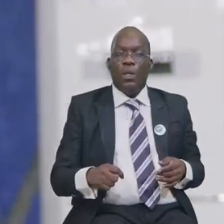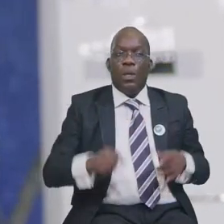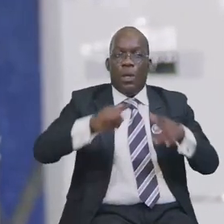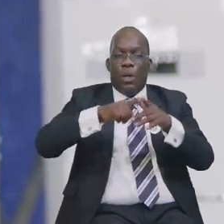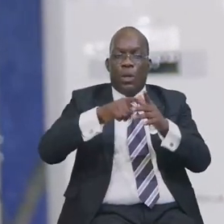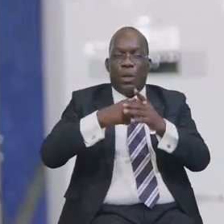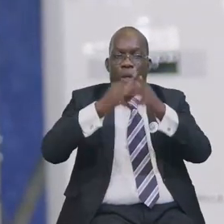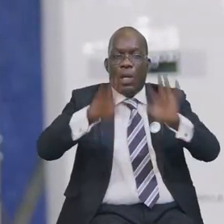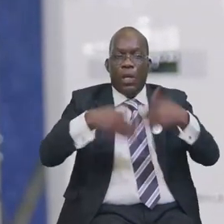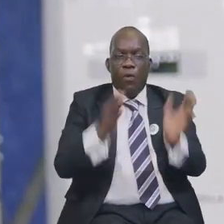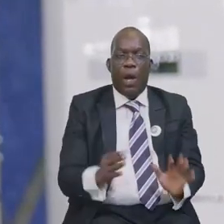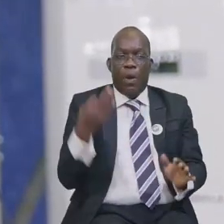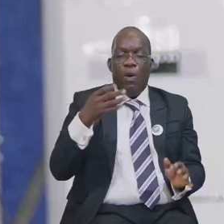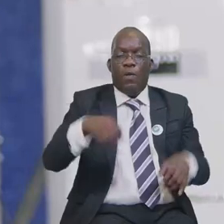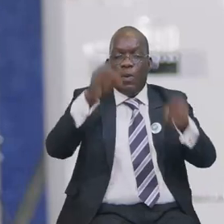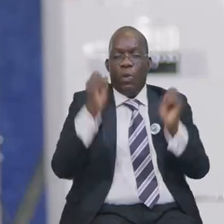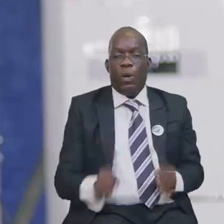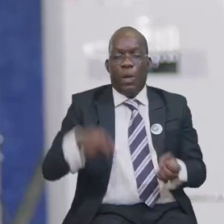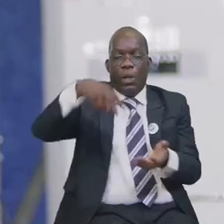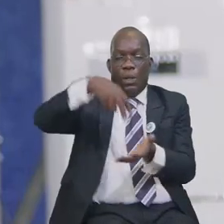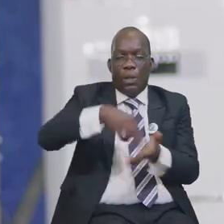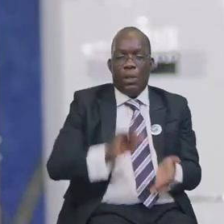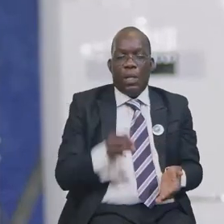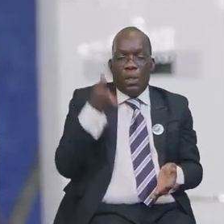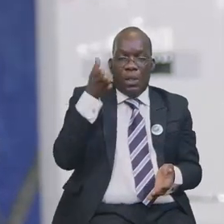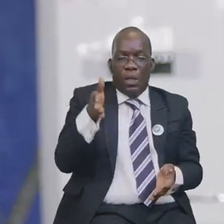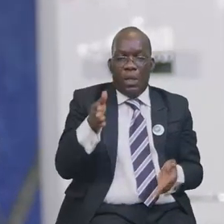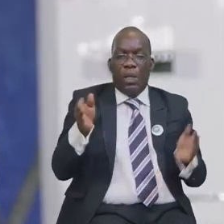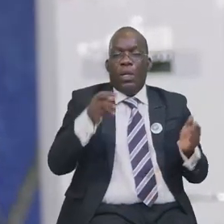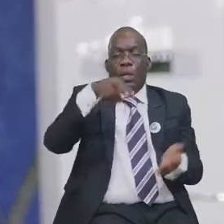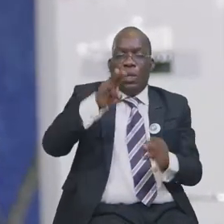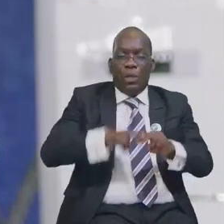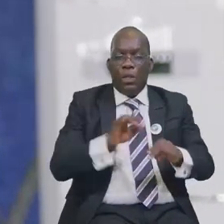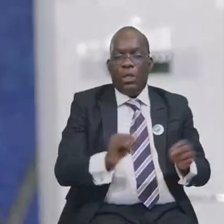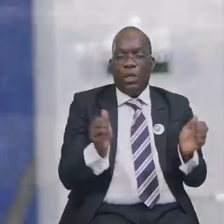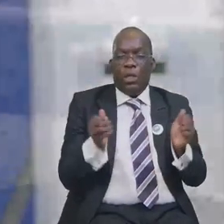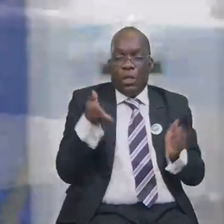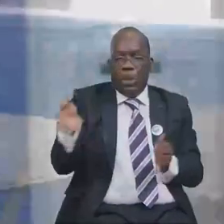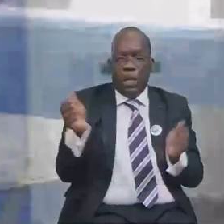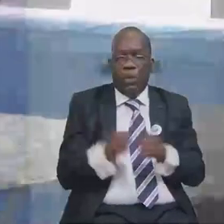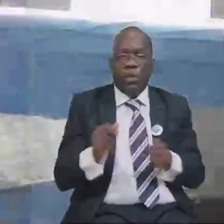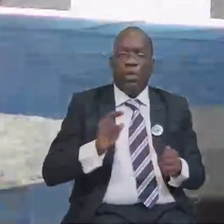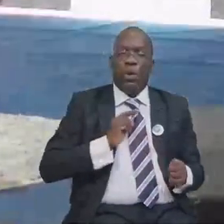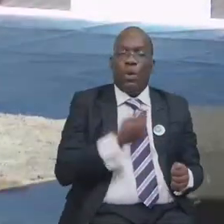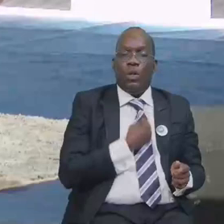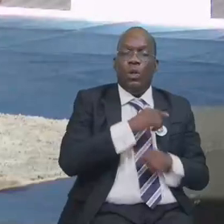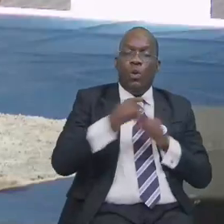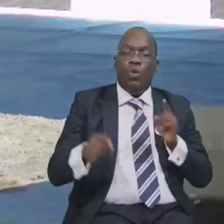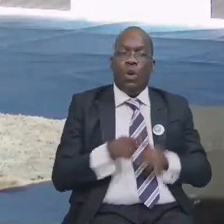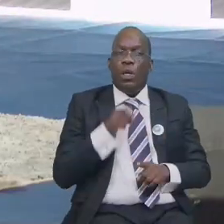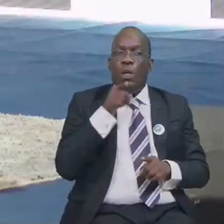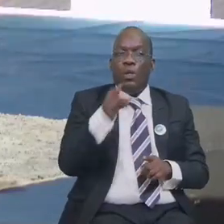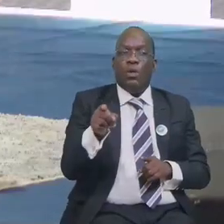l'origine de la puissance qui est là et qui est assis là-bas avec nous. Et quand tu ouvres la bouche,